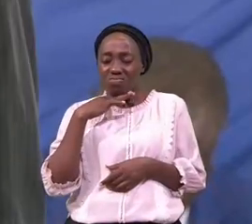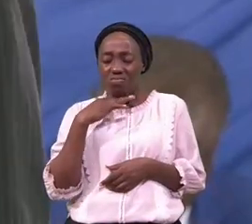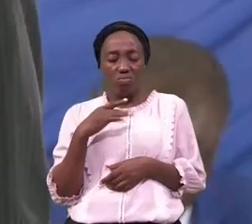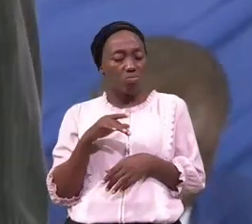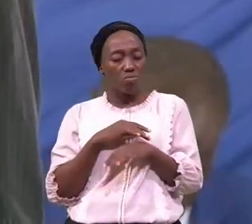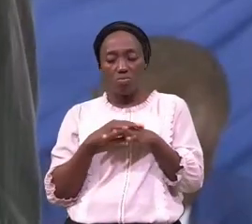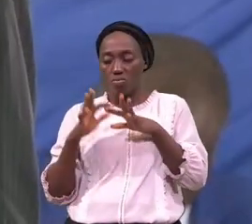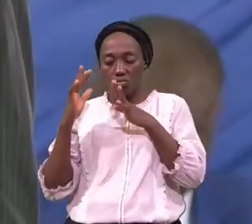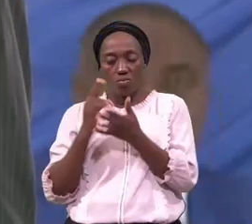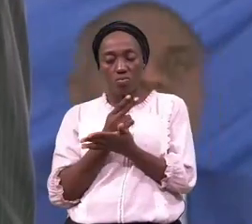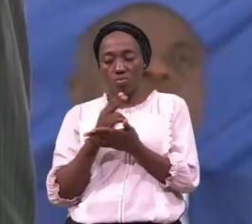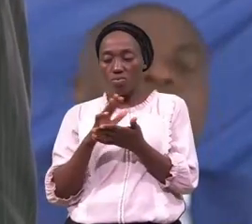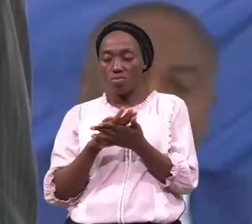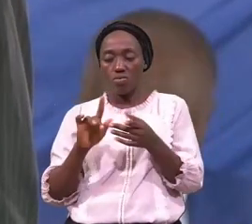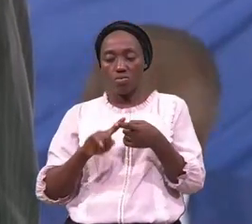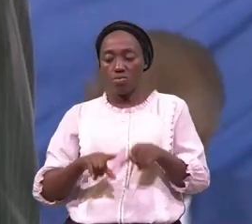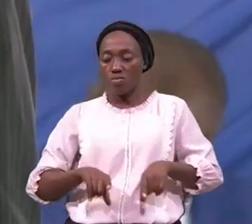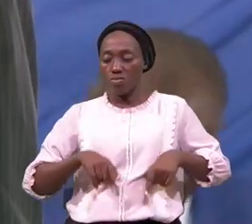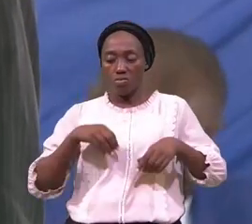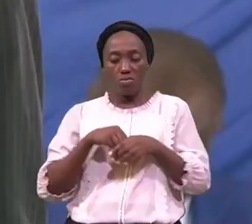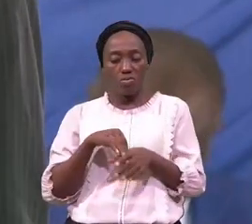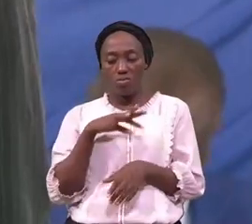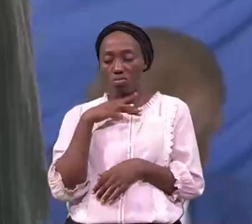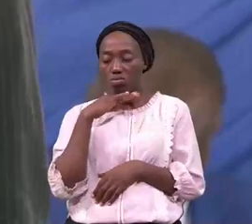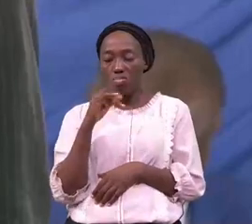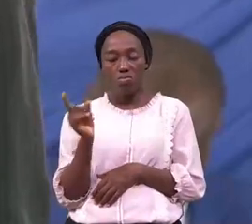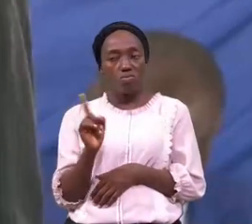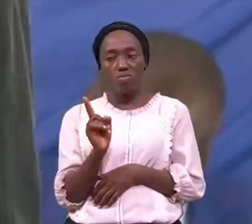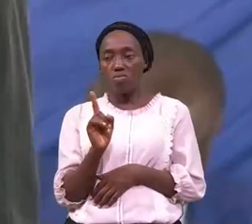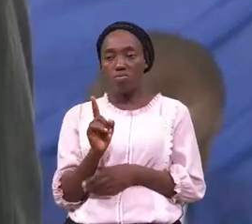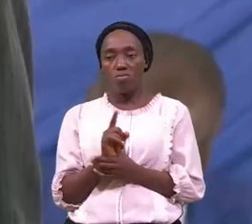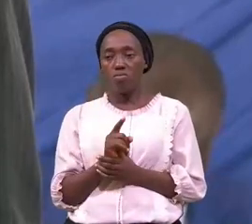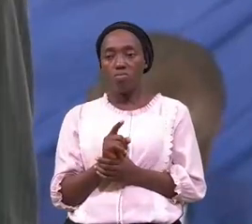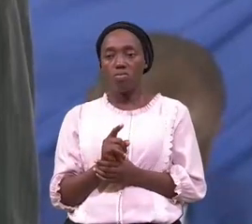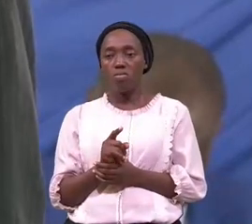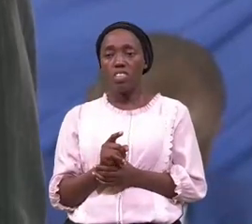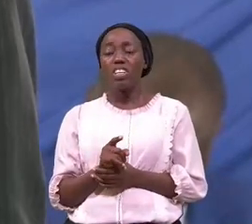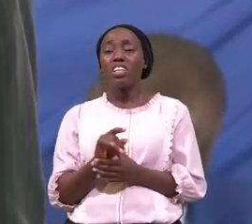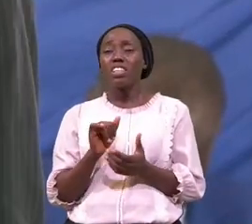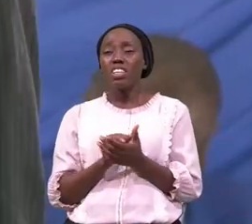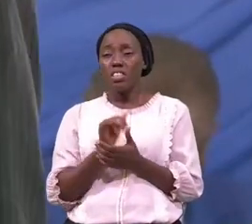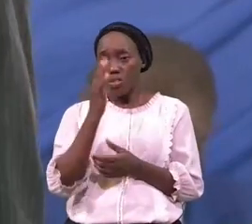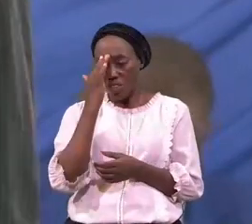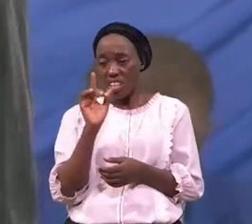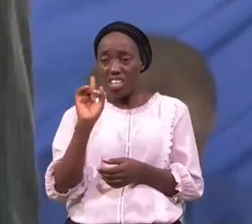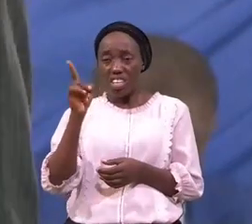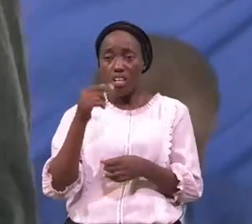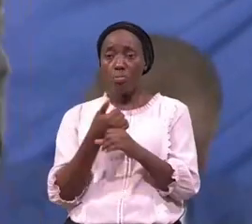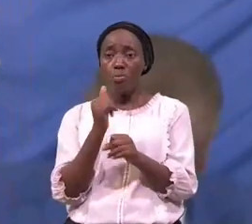Vous n'allez pas vouloir que le Saint-Esprit vienne vivre dans un cœur rempli de saleté, de pureté. C'est pourquoi il vous rend saint.